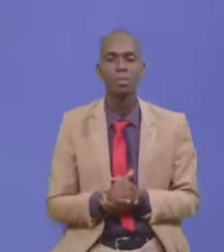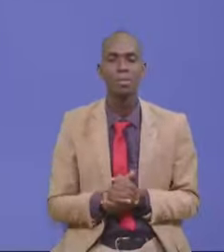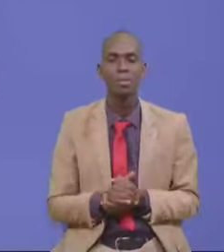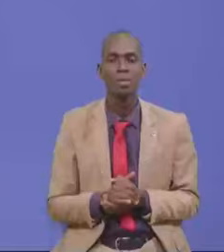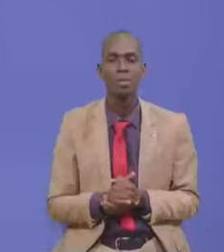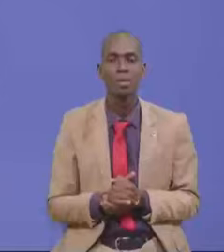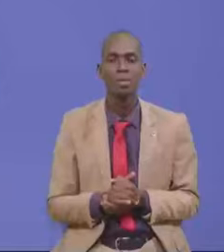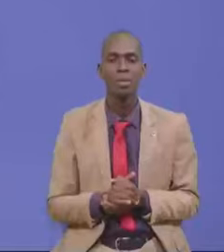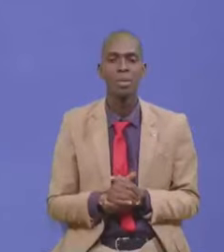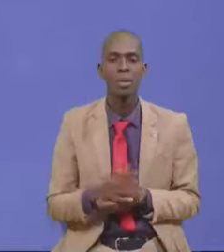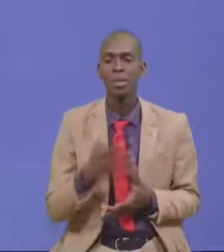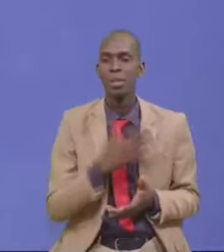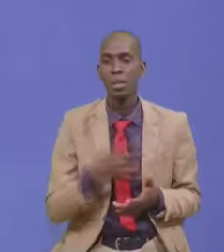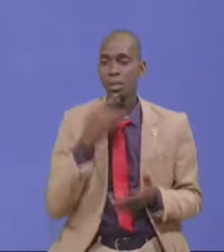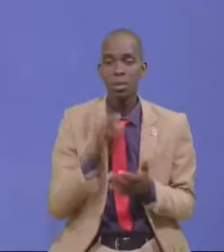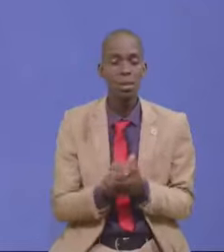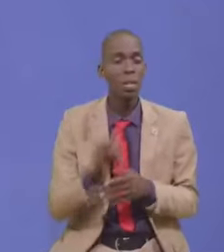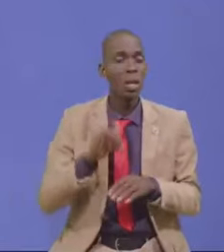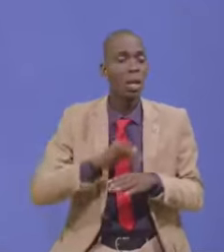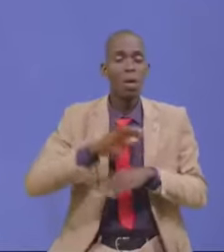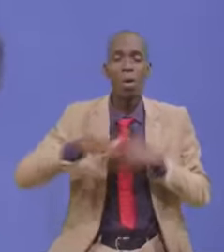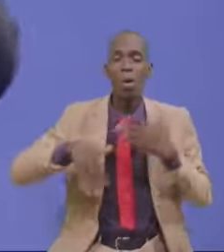Il dit à tout prix.